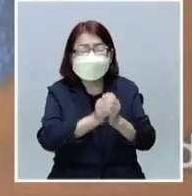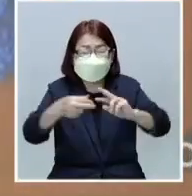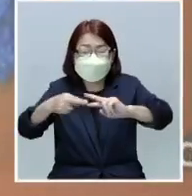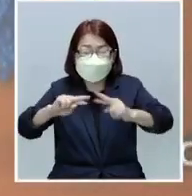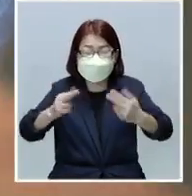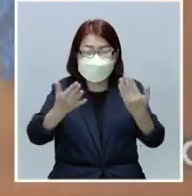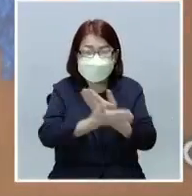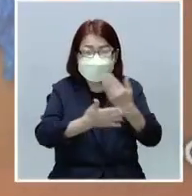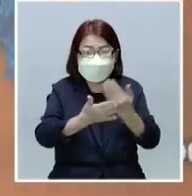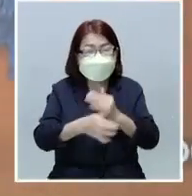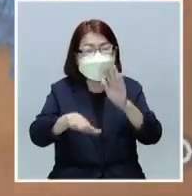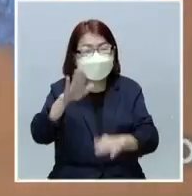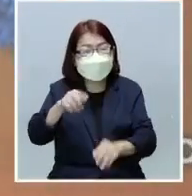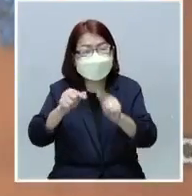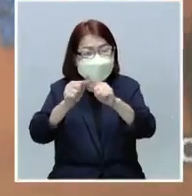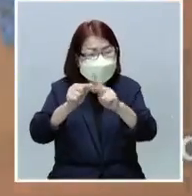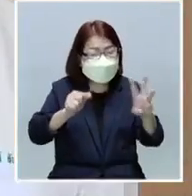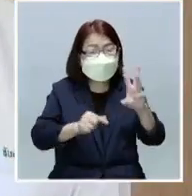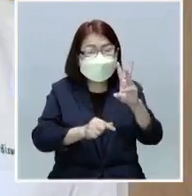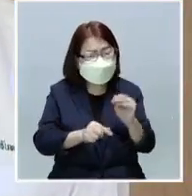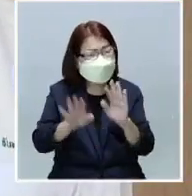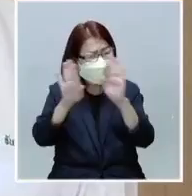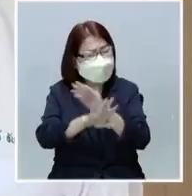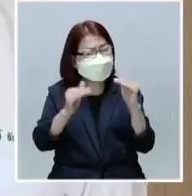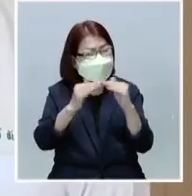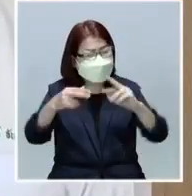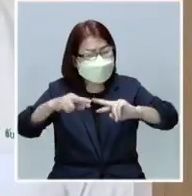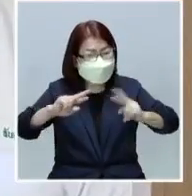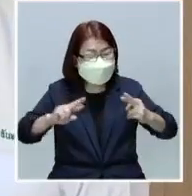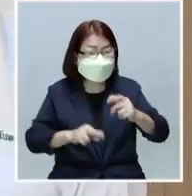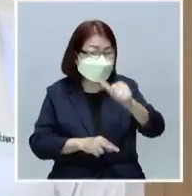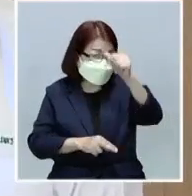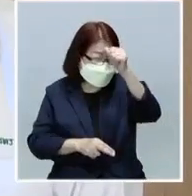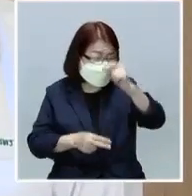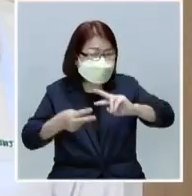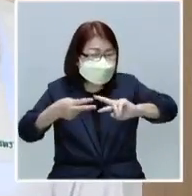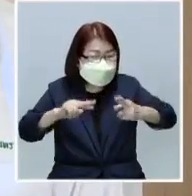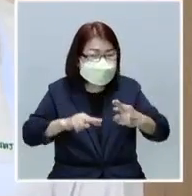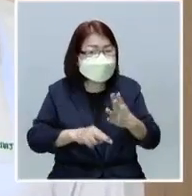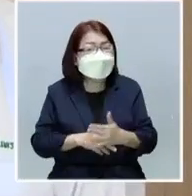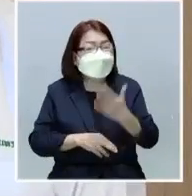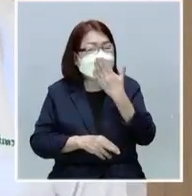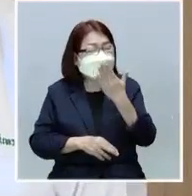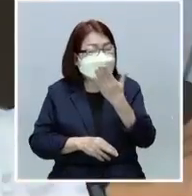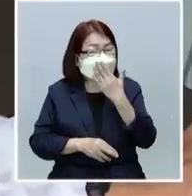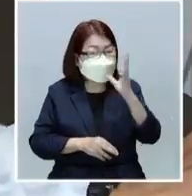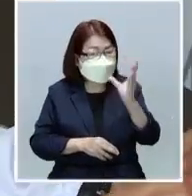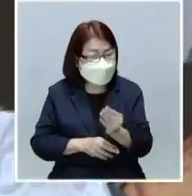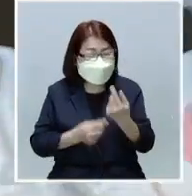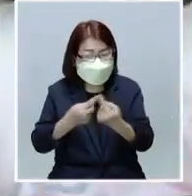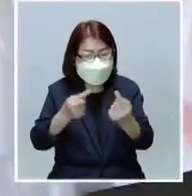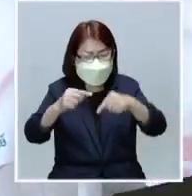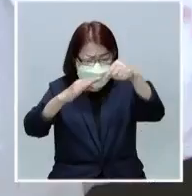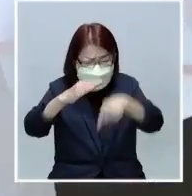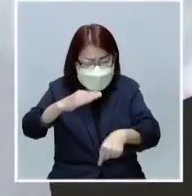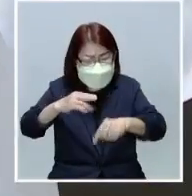ประมาณ60ตำแหน่งมีความใกล้เคียงกับเดลต้าและอัลฟาในบางตำแหน่งแต่จากการเจาะลึกในรายละเอียดถึงสายพันธุ์